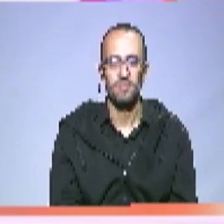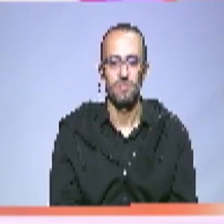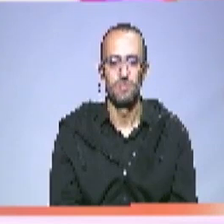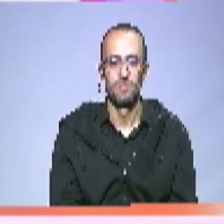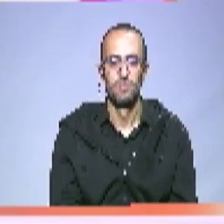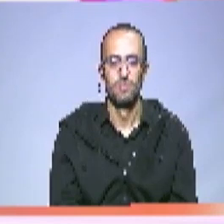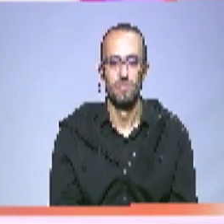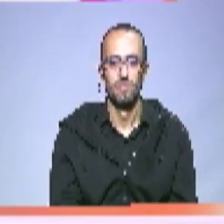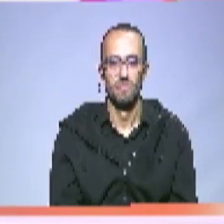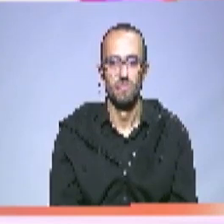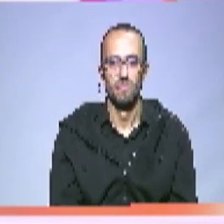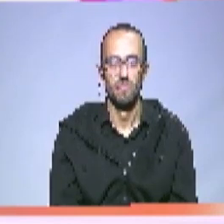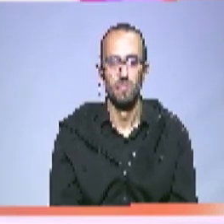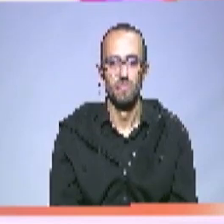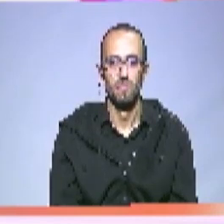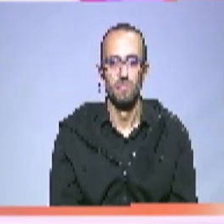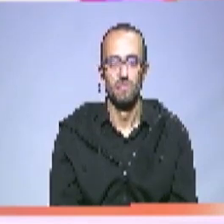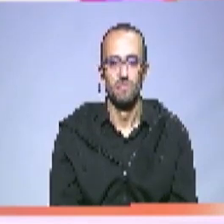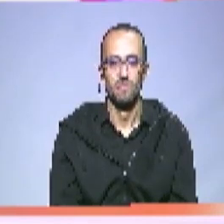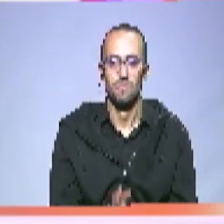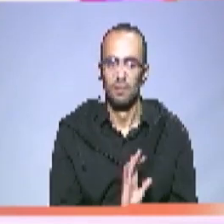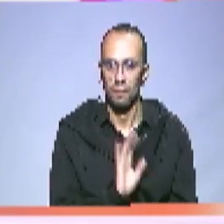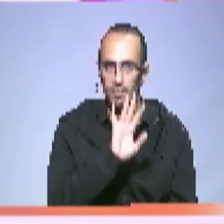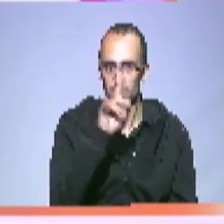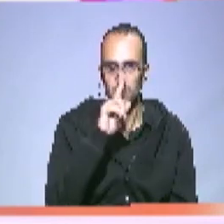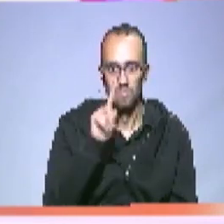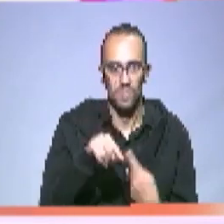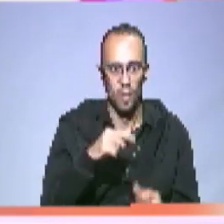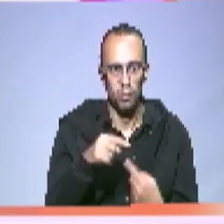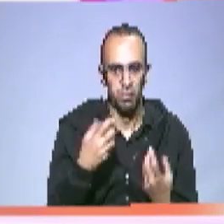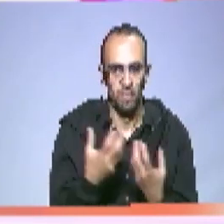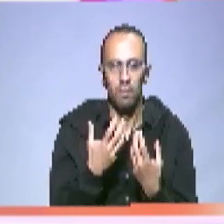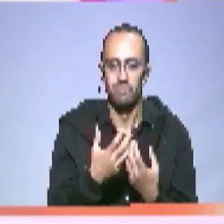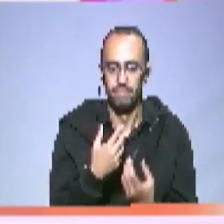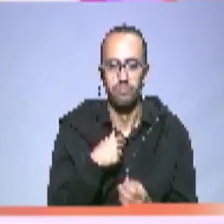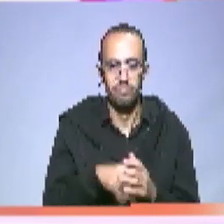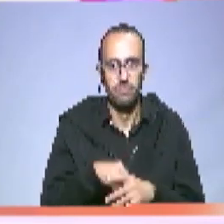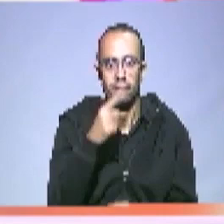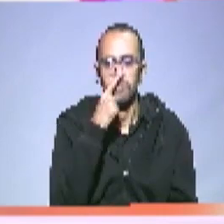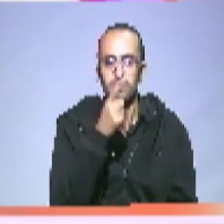الكولسلو بتاعنا زي ما احنا متعودين نعمله.